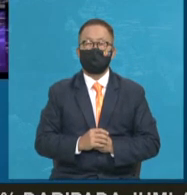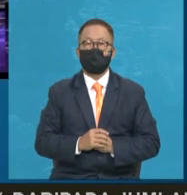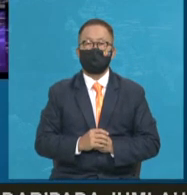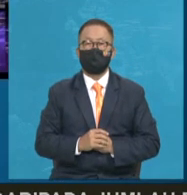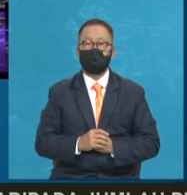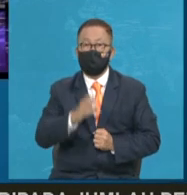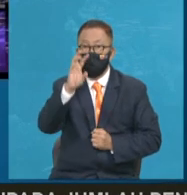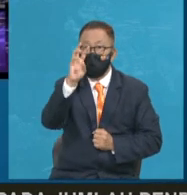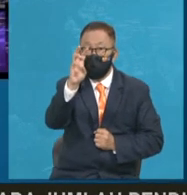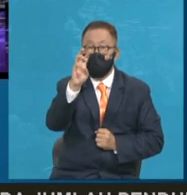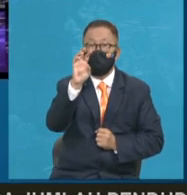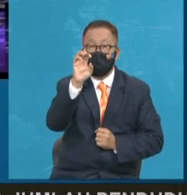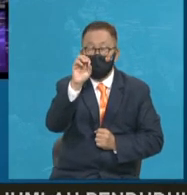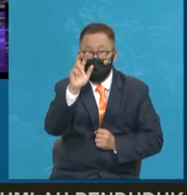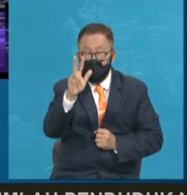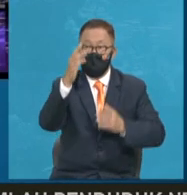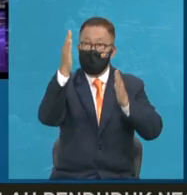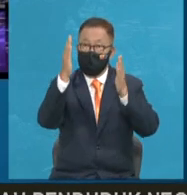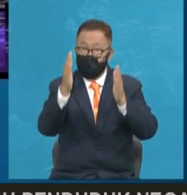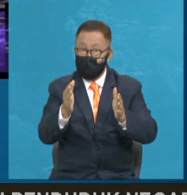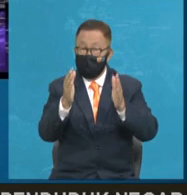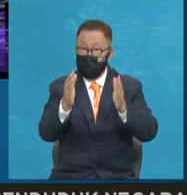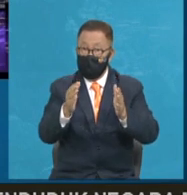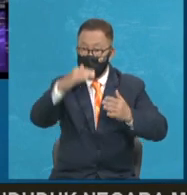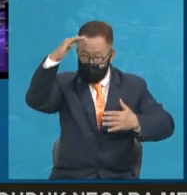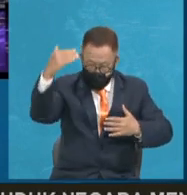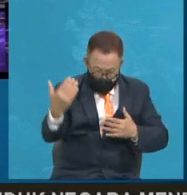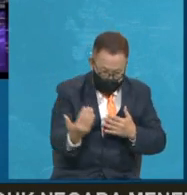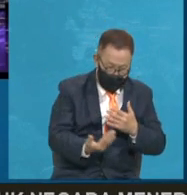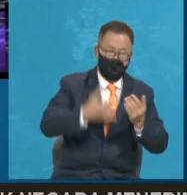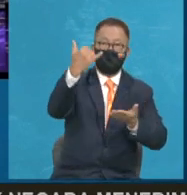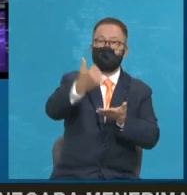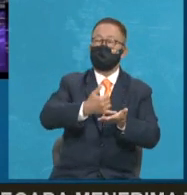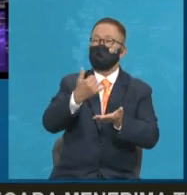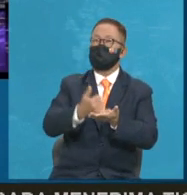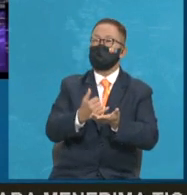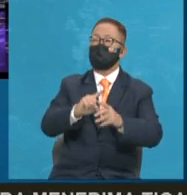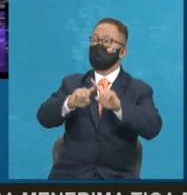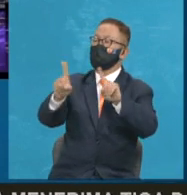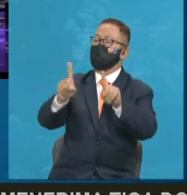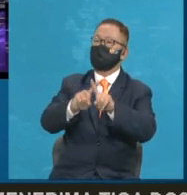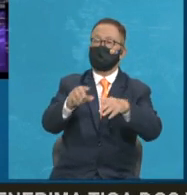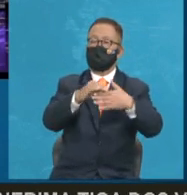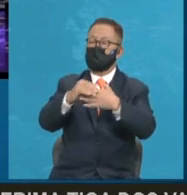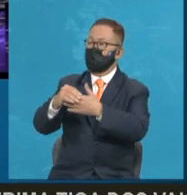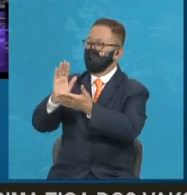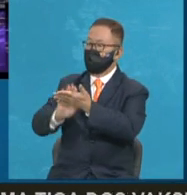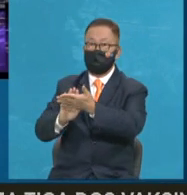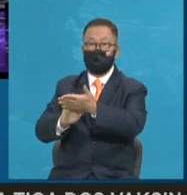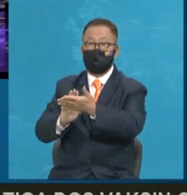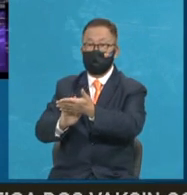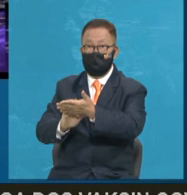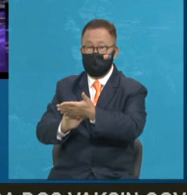Hai lebih 635 peserta dan jemputan menyertainya terdiri daripada para pemimpin sekolah rendah dan menengah